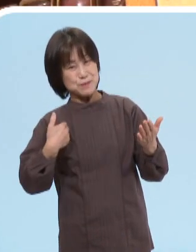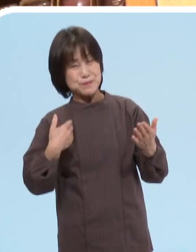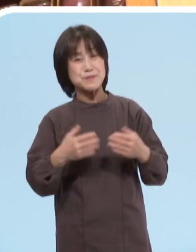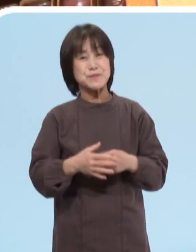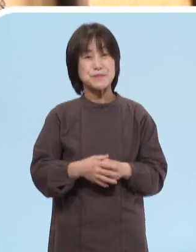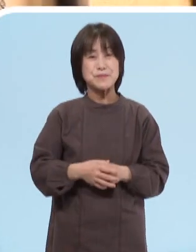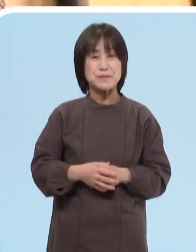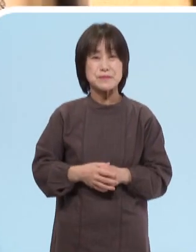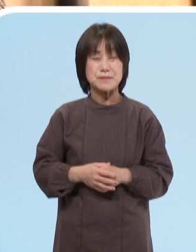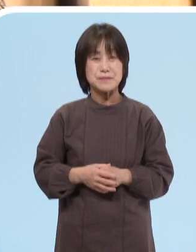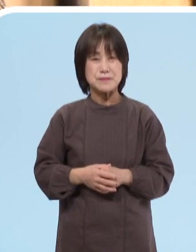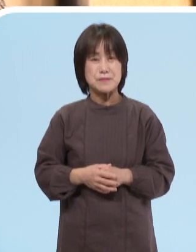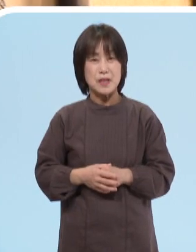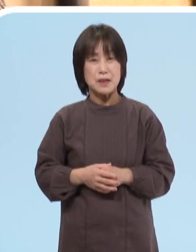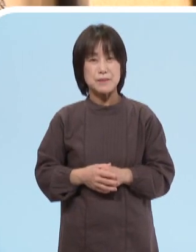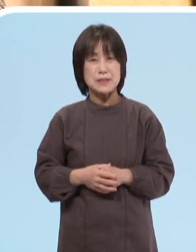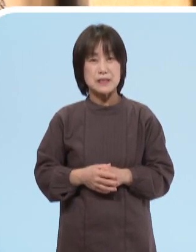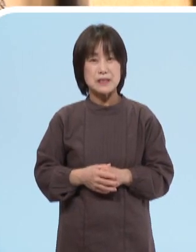る施設です。